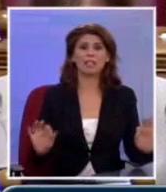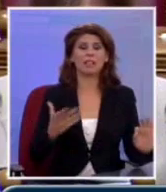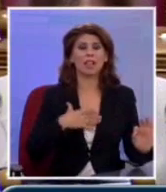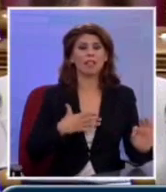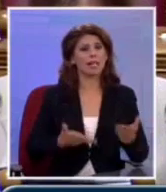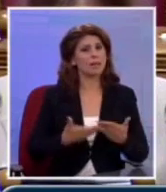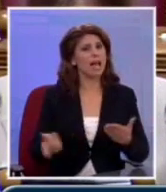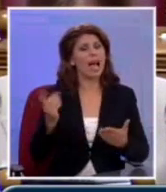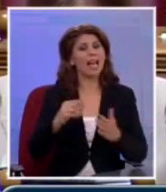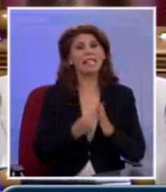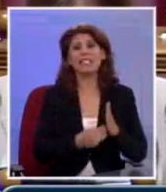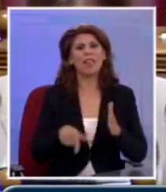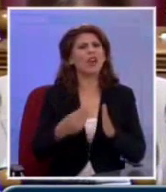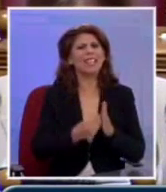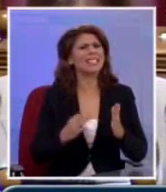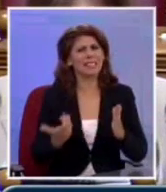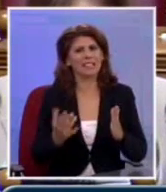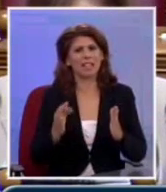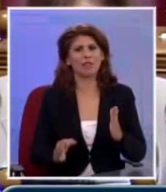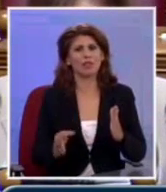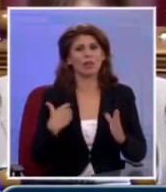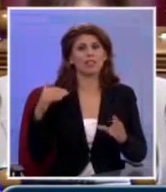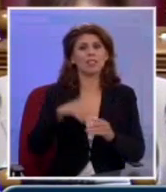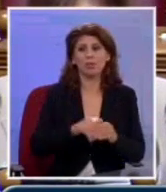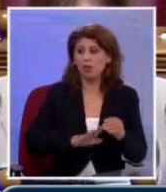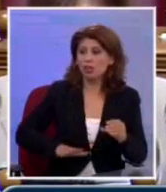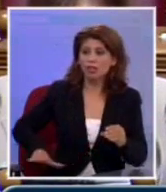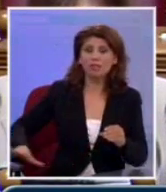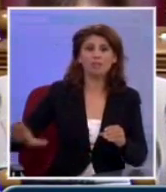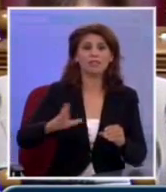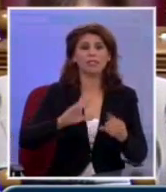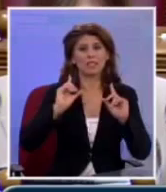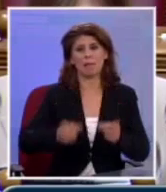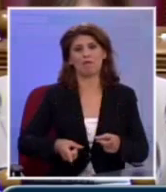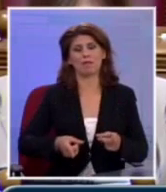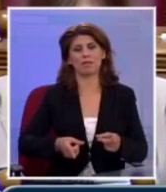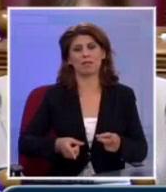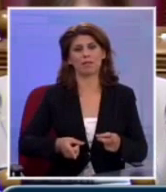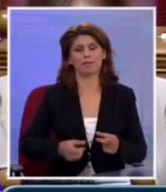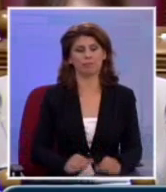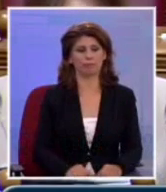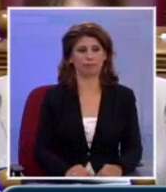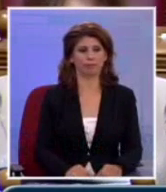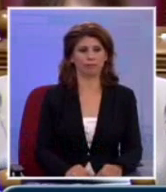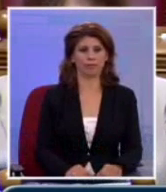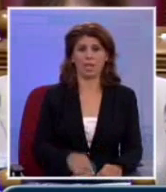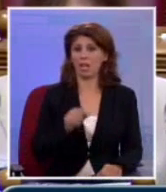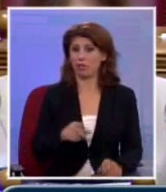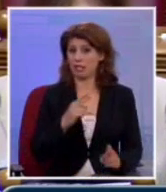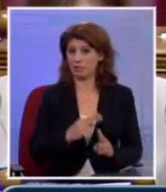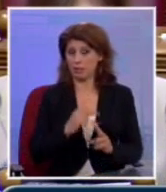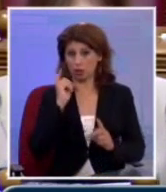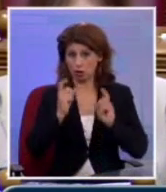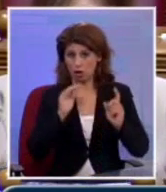αξία. Η αξία εδώ ποια είναι? Η συμμετοχή του λαού στη λήψη των αποφάσεων. Εδώ θα ήταν κρίσιμο το